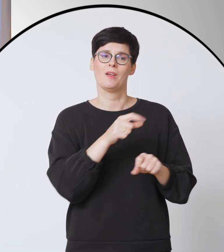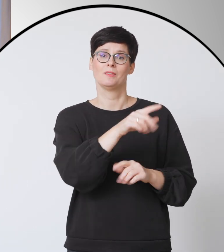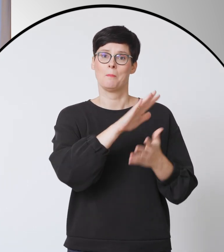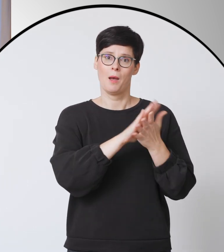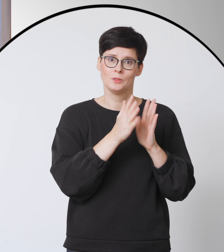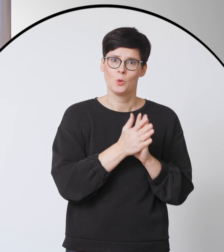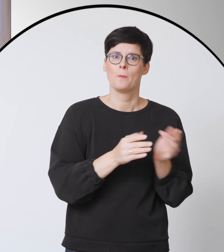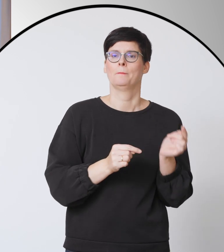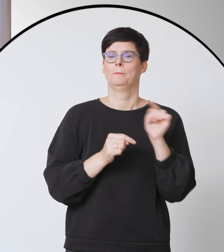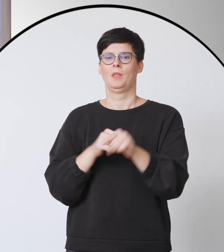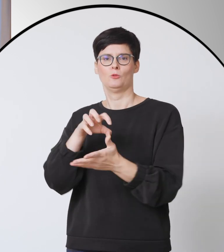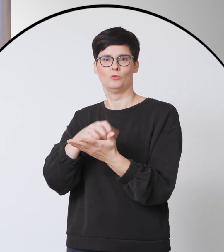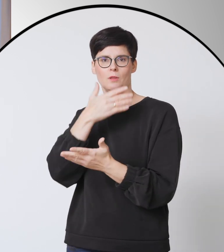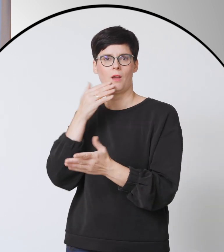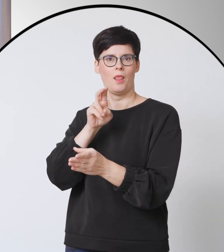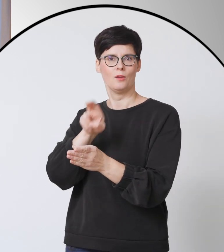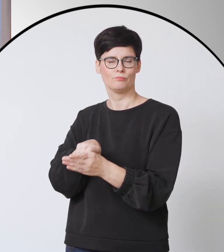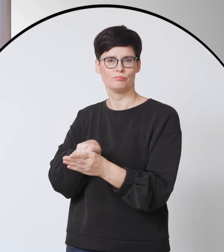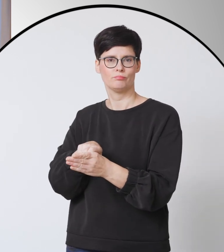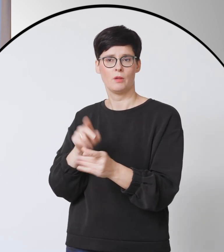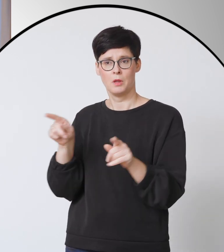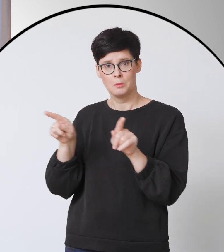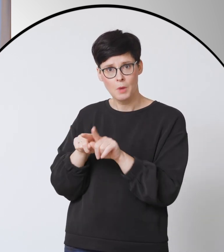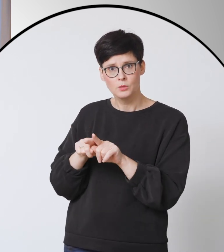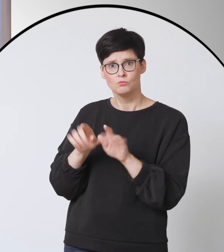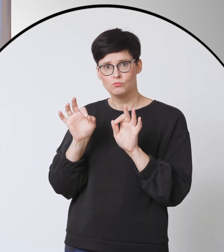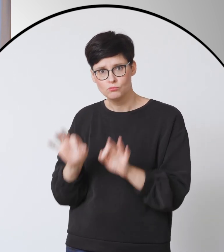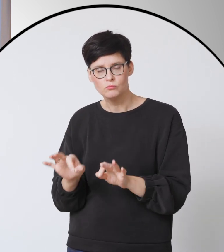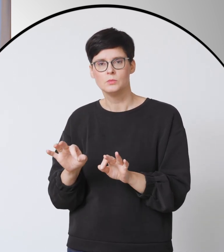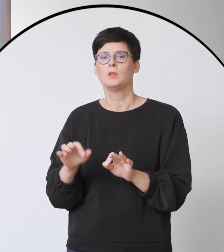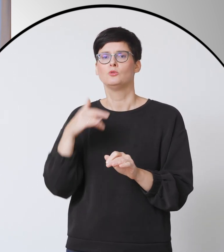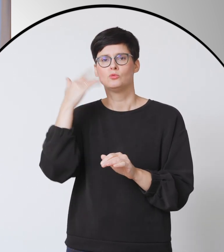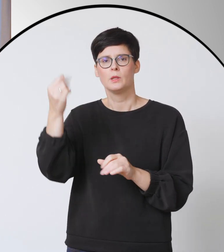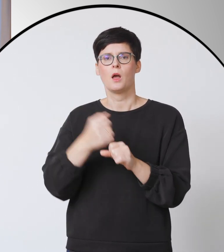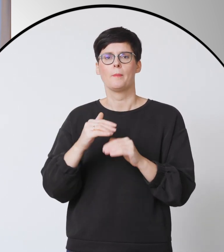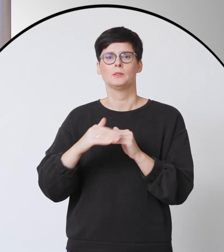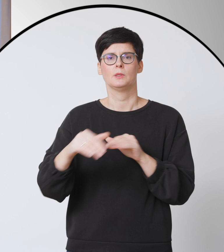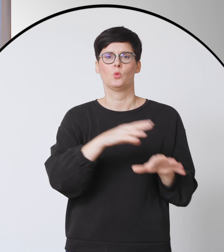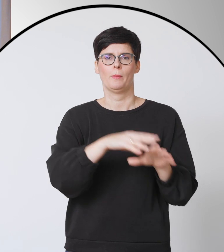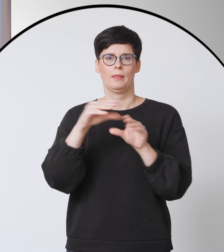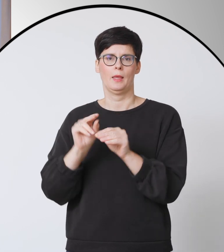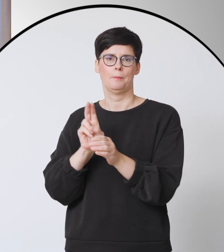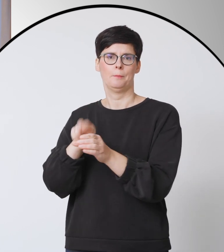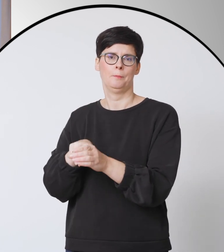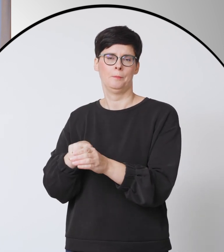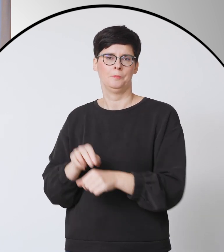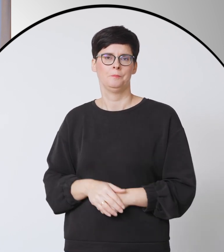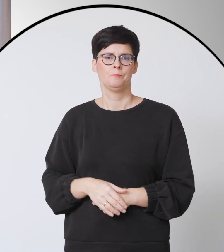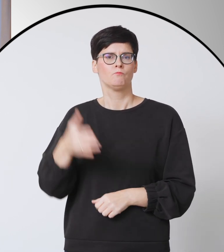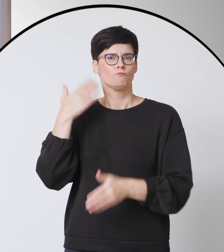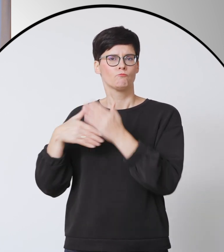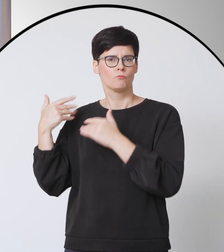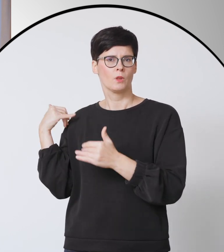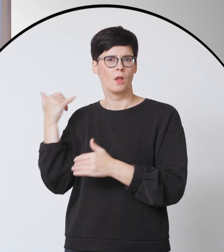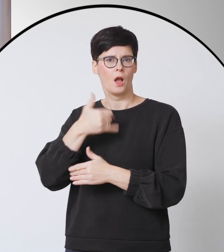werden bei der Stadt Halle durchgeführt. Bei entsprechender Eignung findet eine Übernahme statt. In den letzten Jahren ist